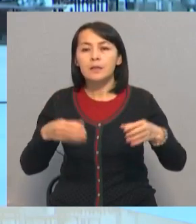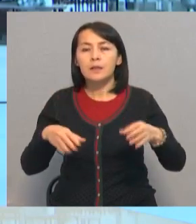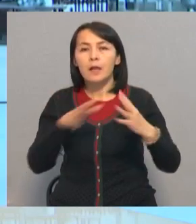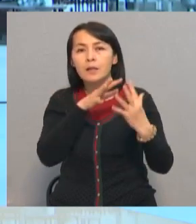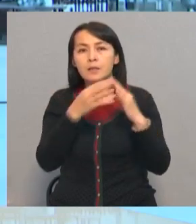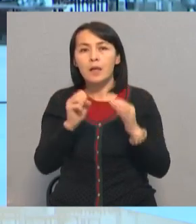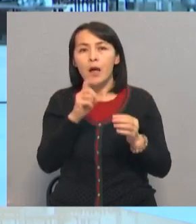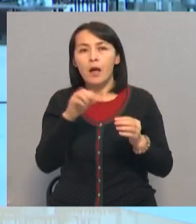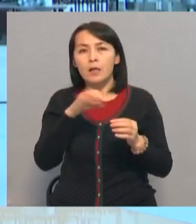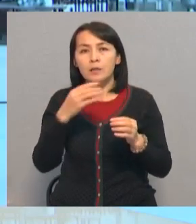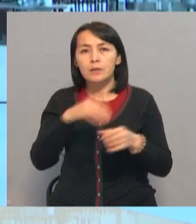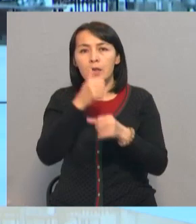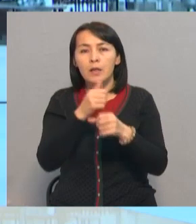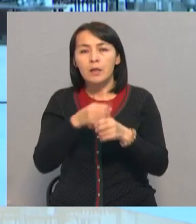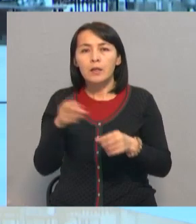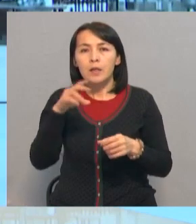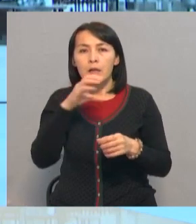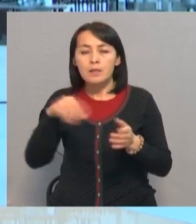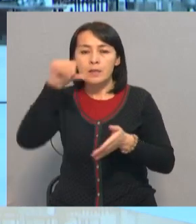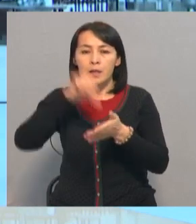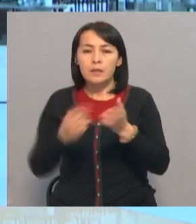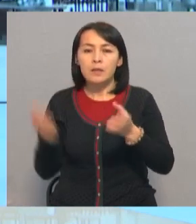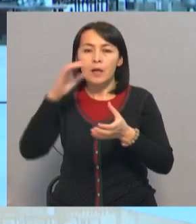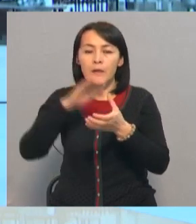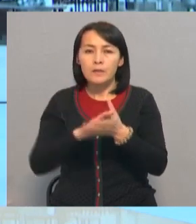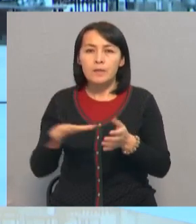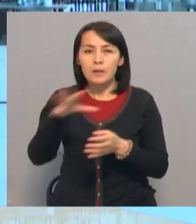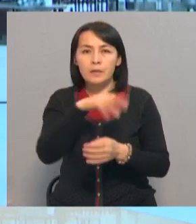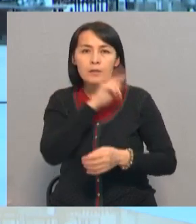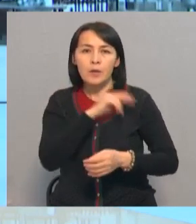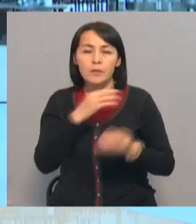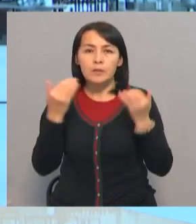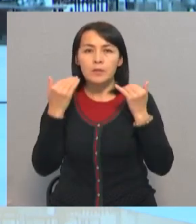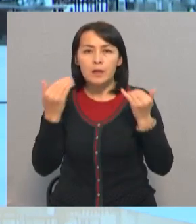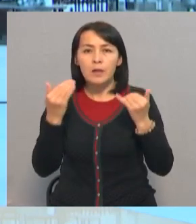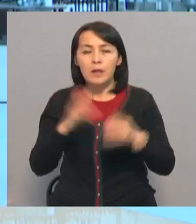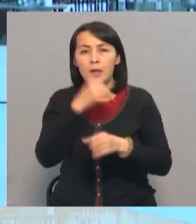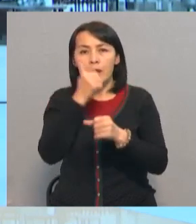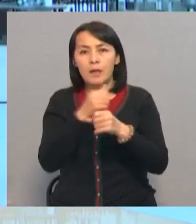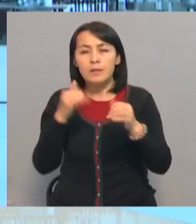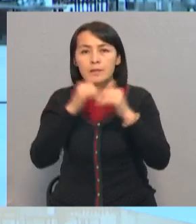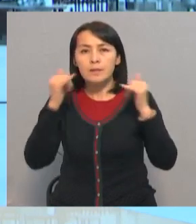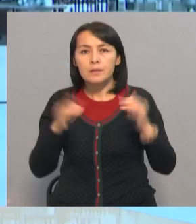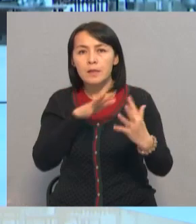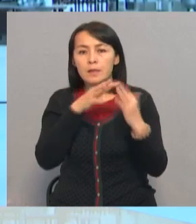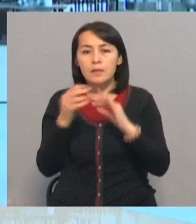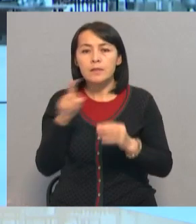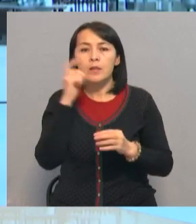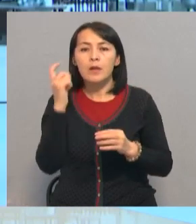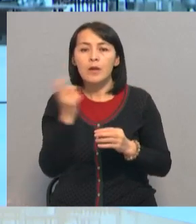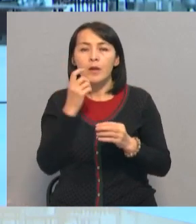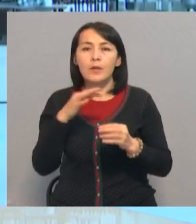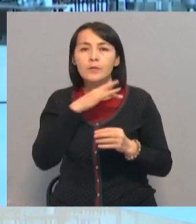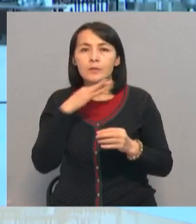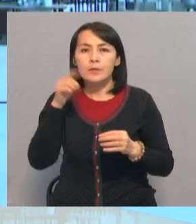туркестанской области Дархан сат валда посетил комплекс и ознакомился с его работой он подчеркнул важность развития сельского хозяйства и